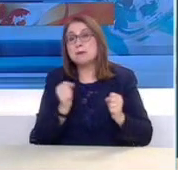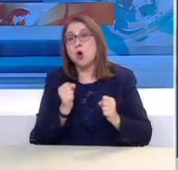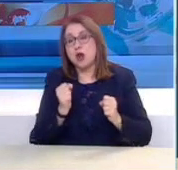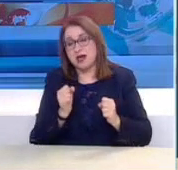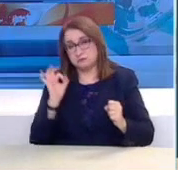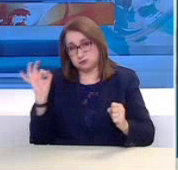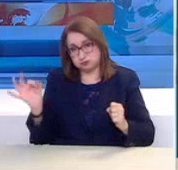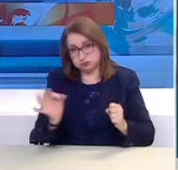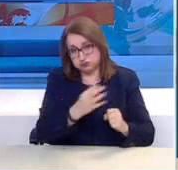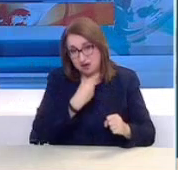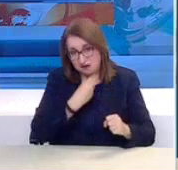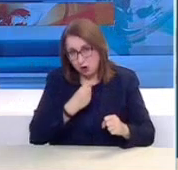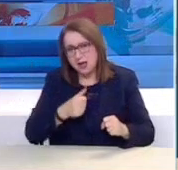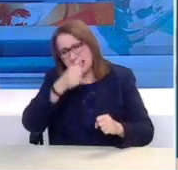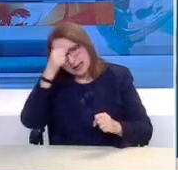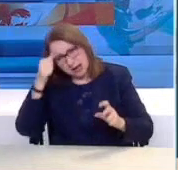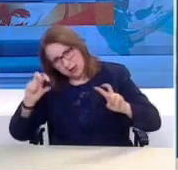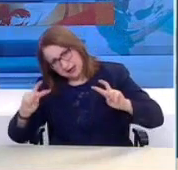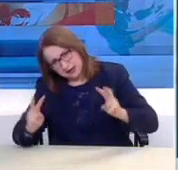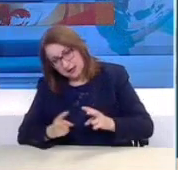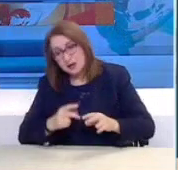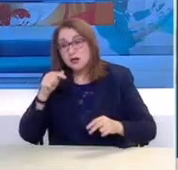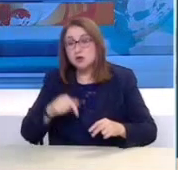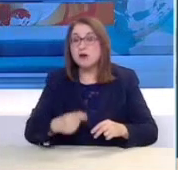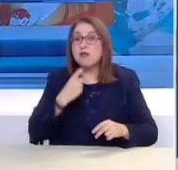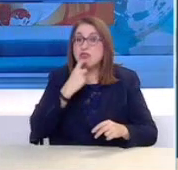και επιτήρησης του ιού για τουλάχιστον τα επόμενα 2 χρόνια.